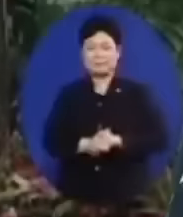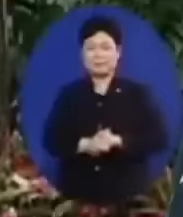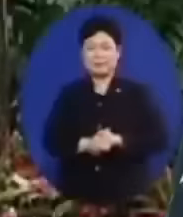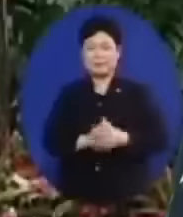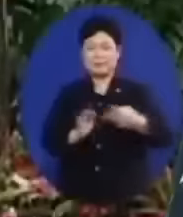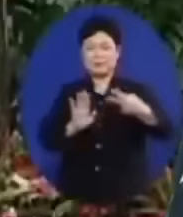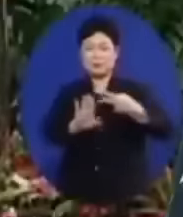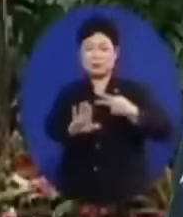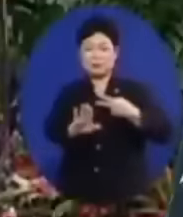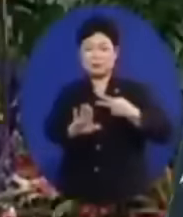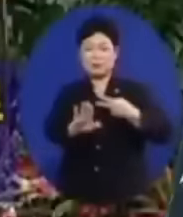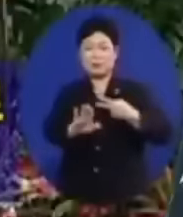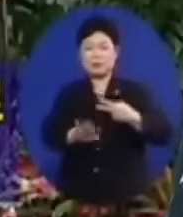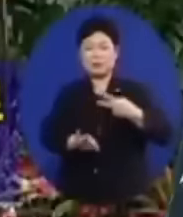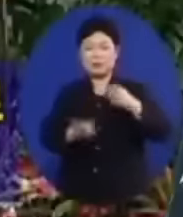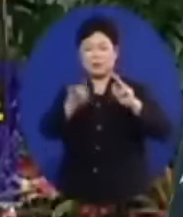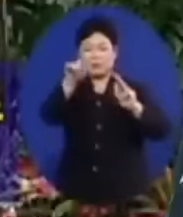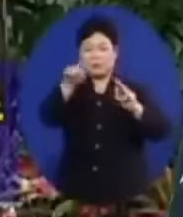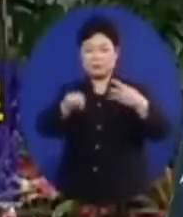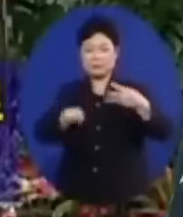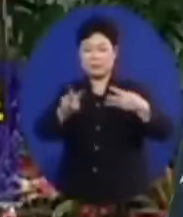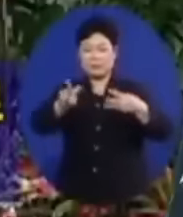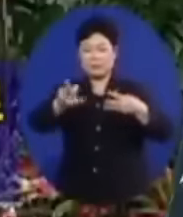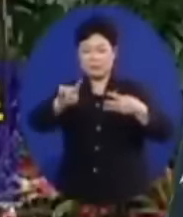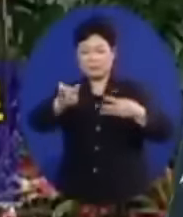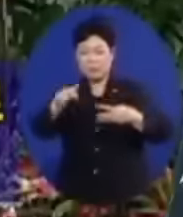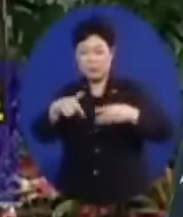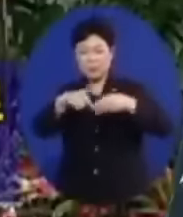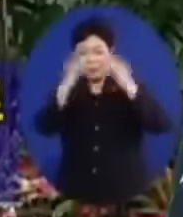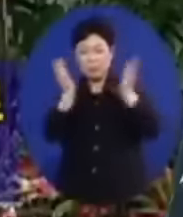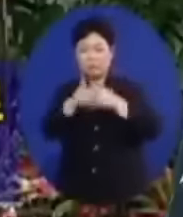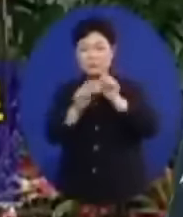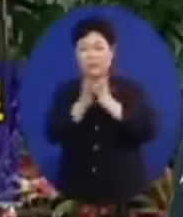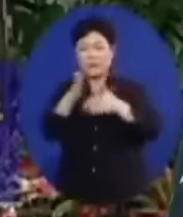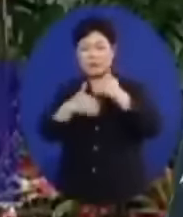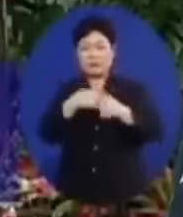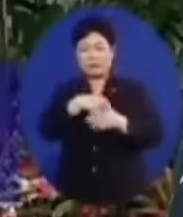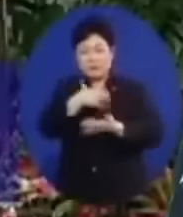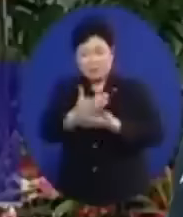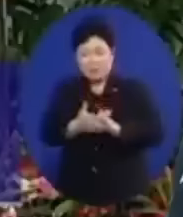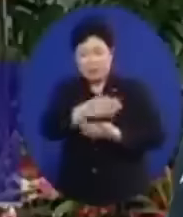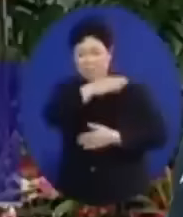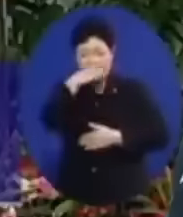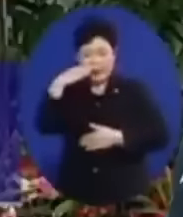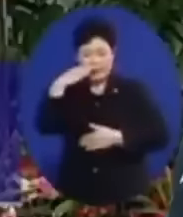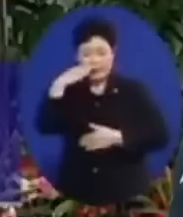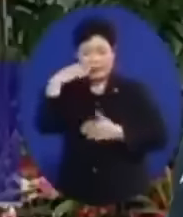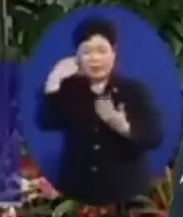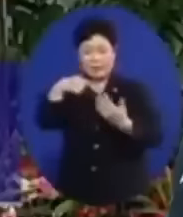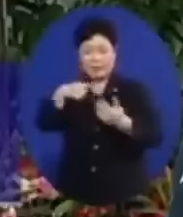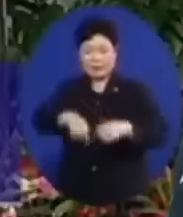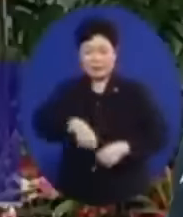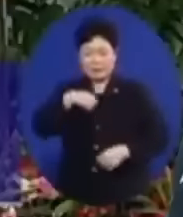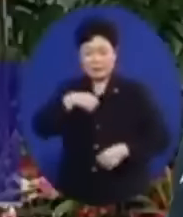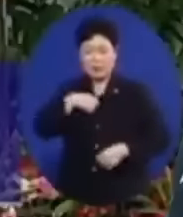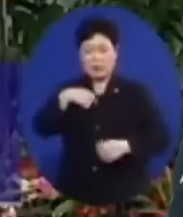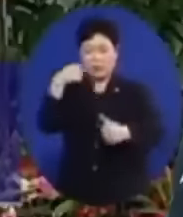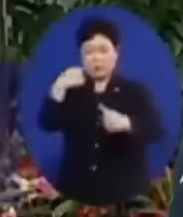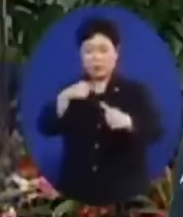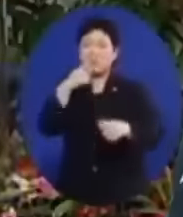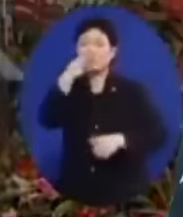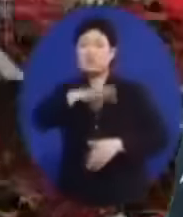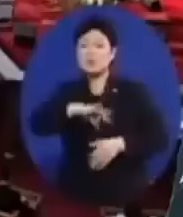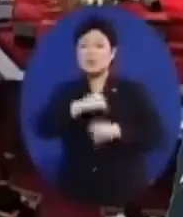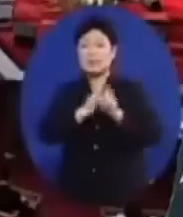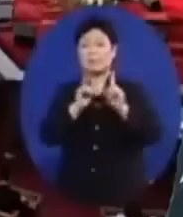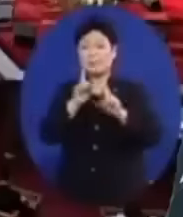디모데후서 3장 16절에 모든 성경은 하나님의 감동으로 된 것으로 교훈과 책망과 바르게 함과 의로 교육하기에 유익하다고 말씀하고